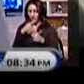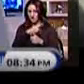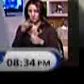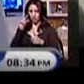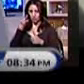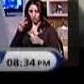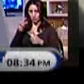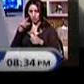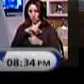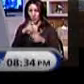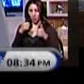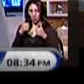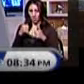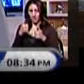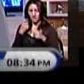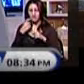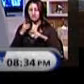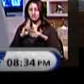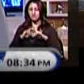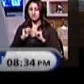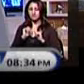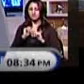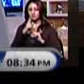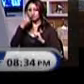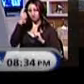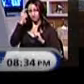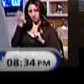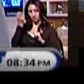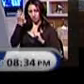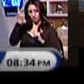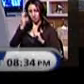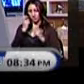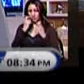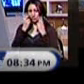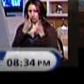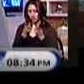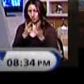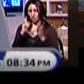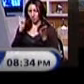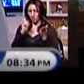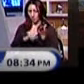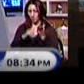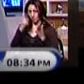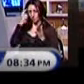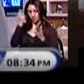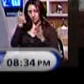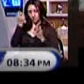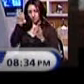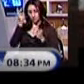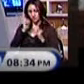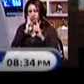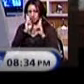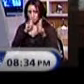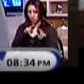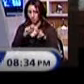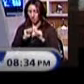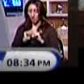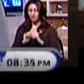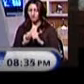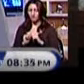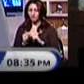علاء الأصواني. لم نشهده إبداعا مجسدا حقيقيا مثلما